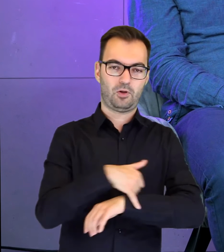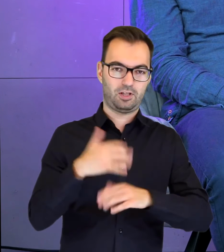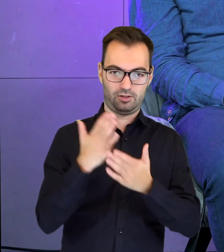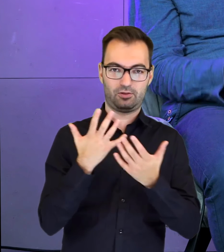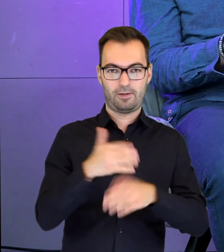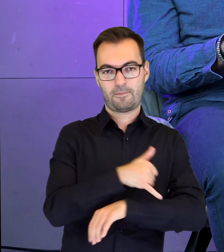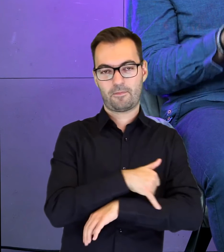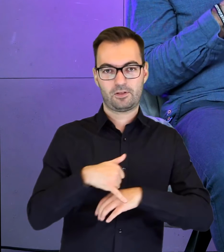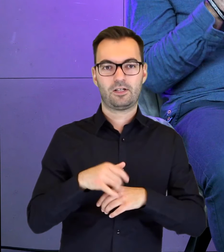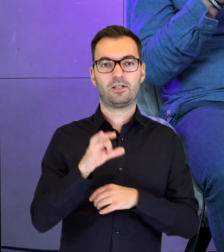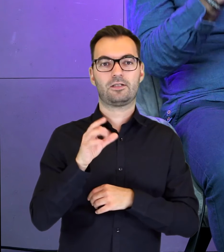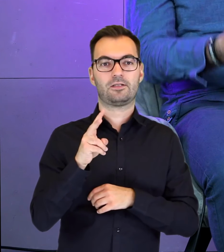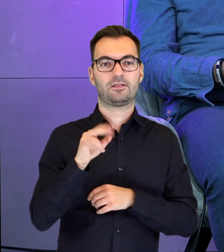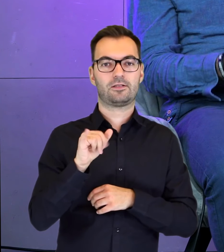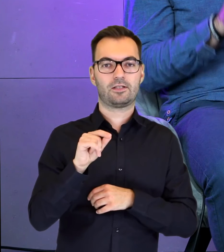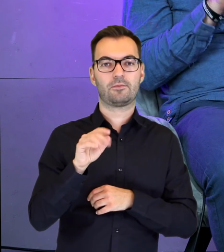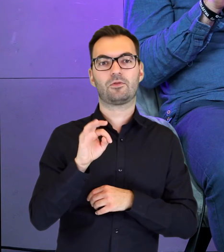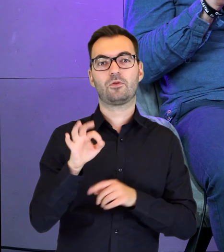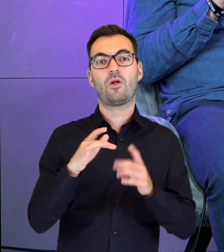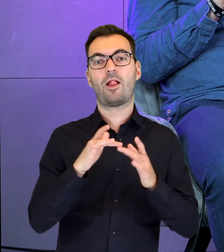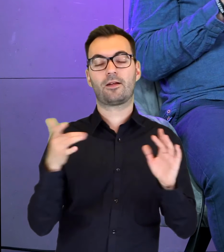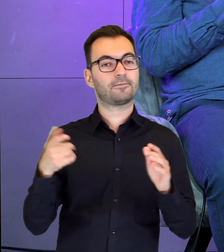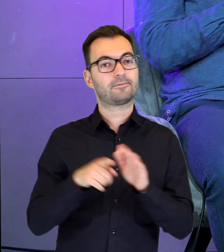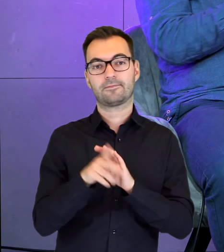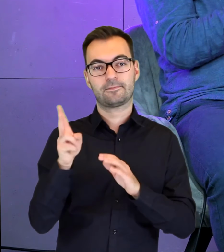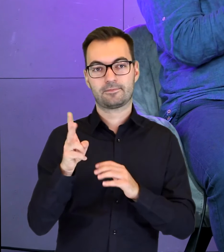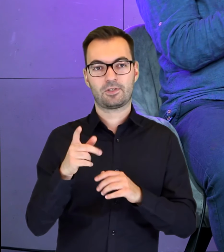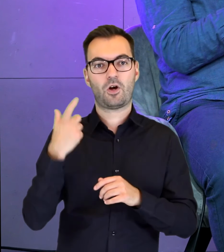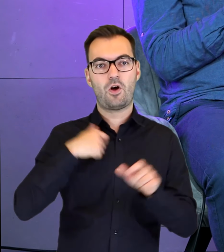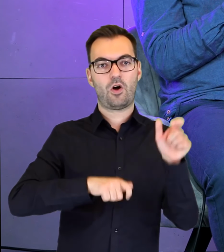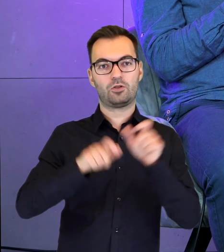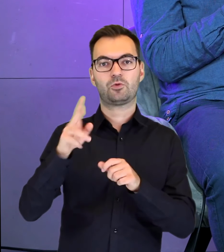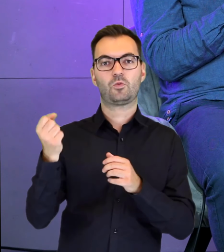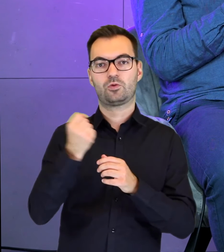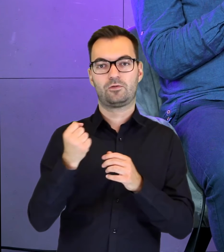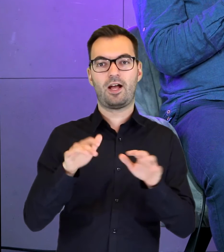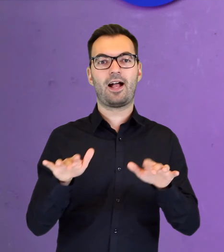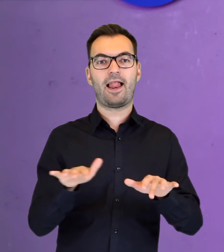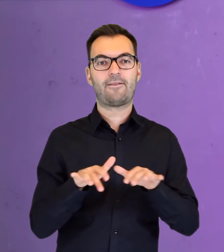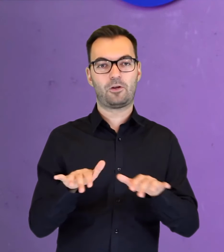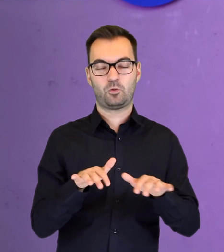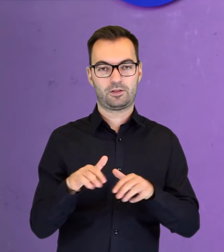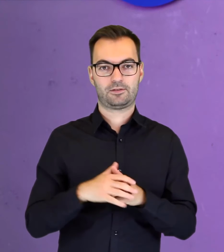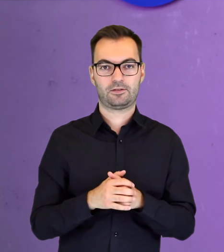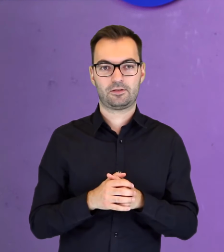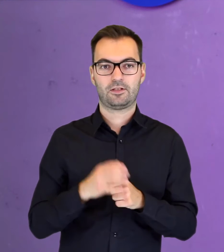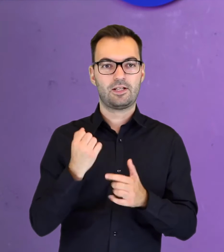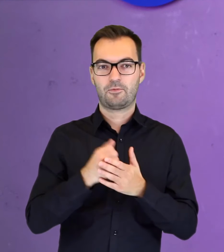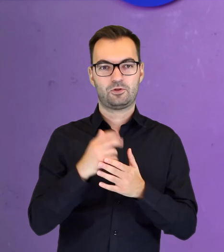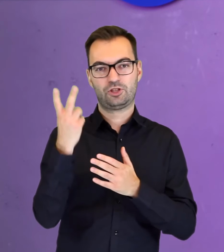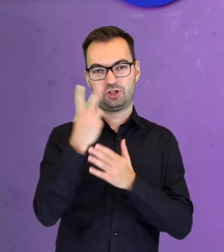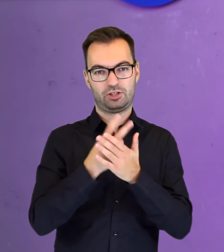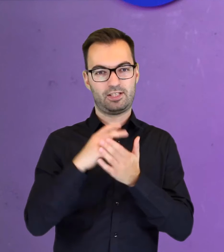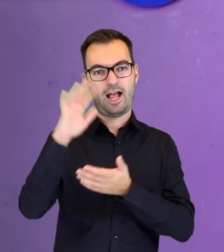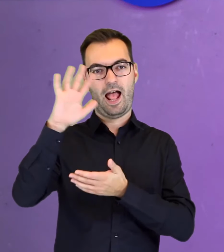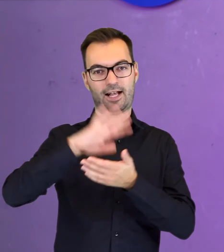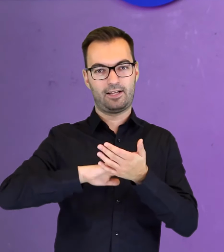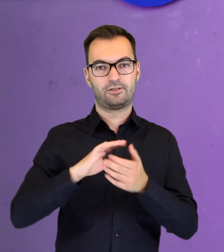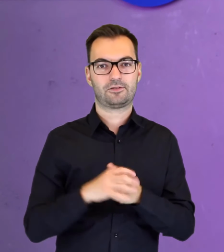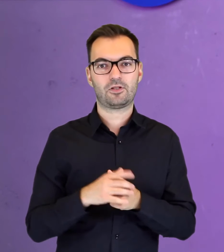tak przechodź tabem Czy w momencie kiedy należy też to Nic chciałem tylko zaznaczyć że skryptu link jest głównie